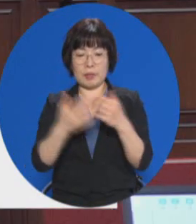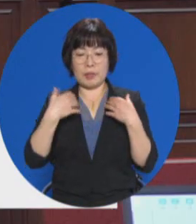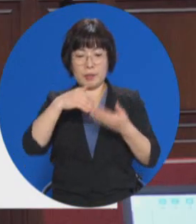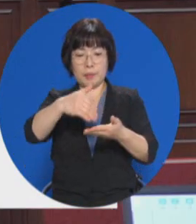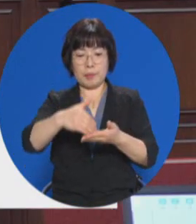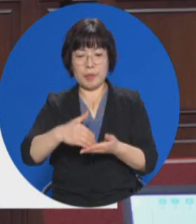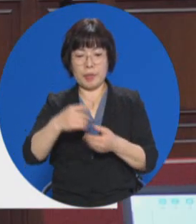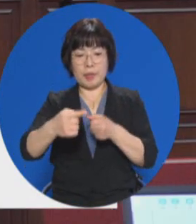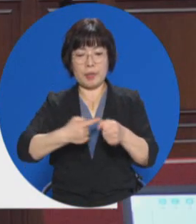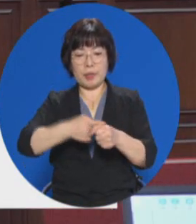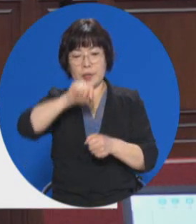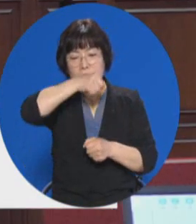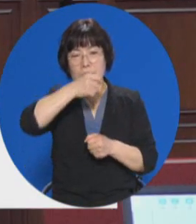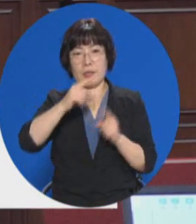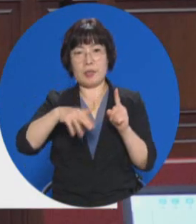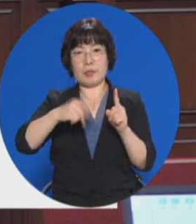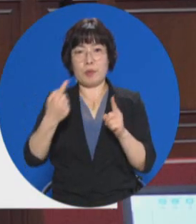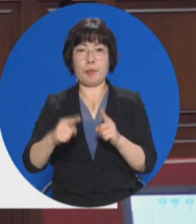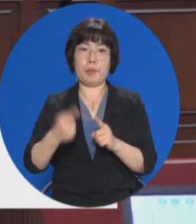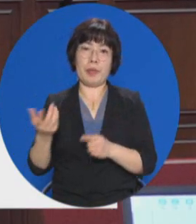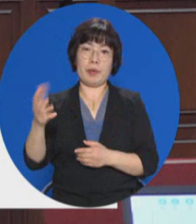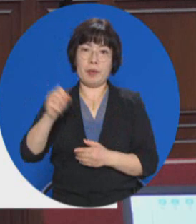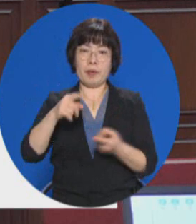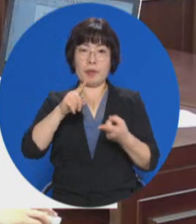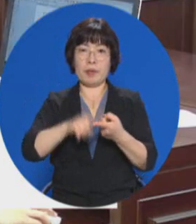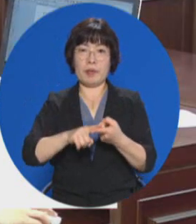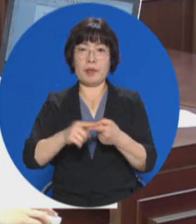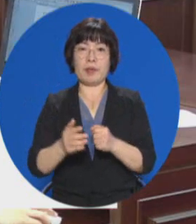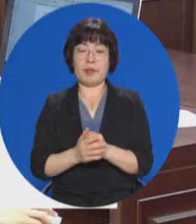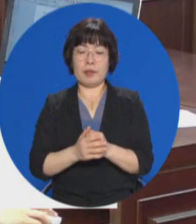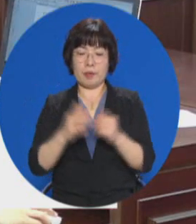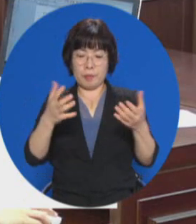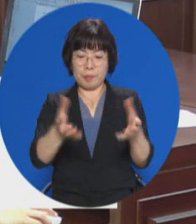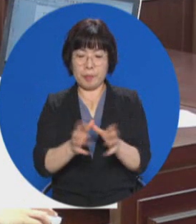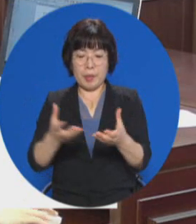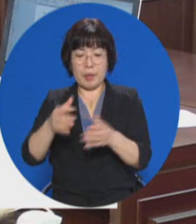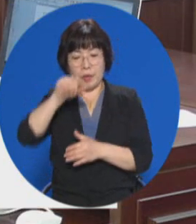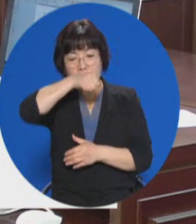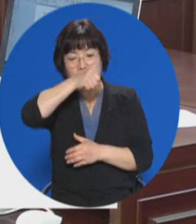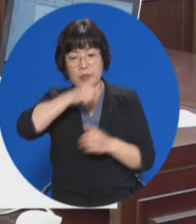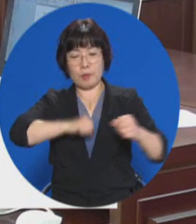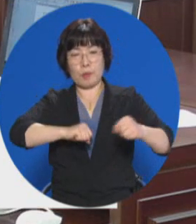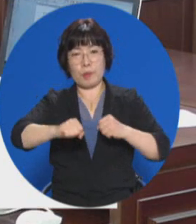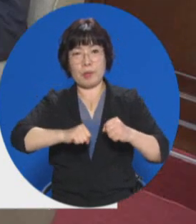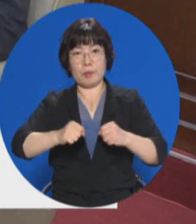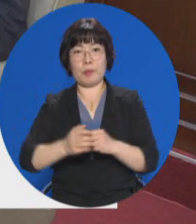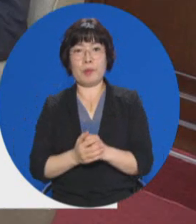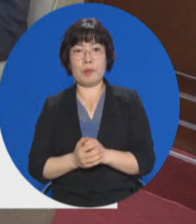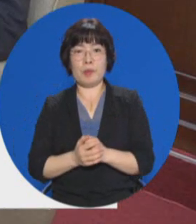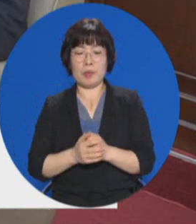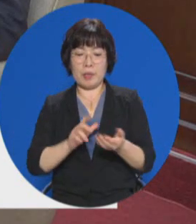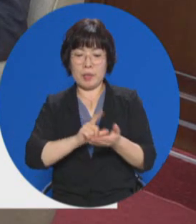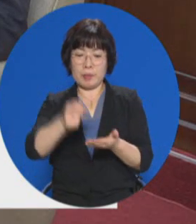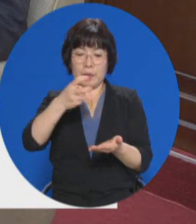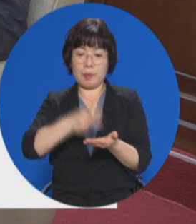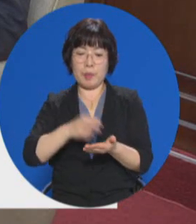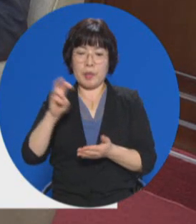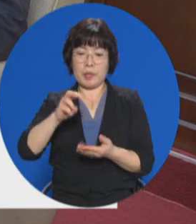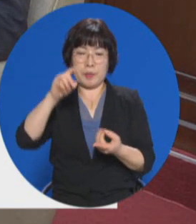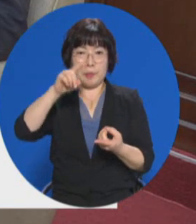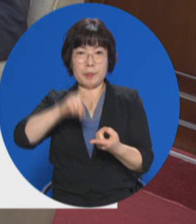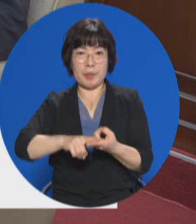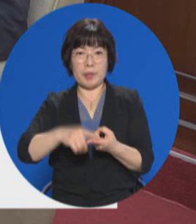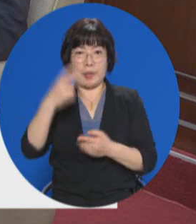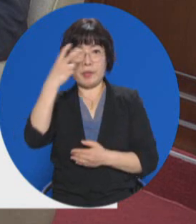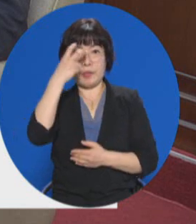제출한 내년 예산 1조 100여억 원을 대상으로 상임위와 예결위 활동을 펼치는 한편 조례안 30여 건에